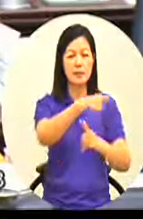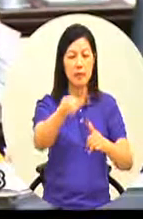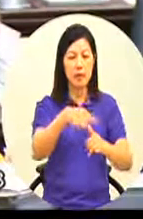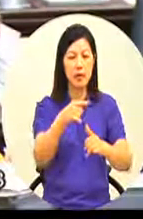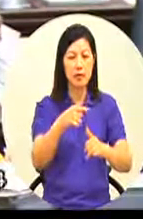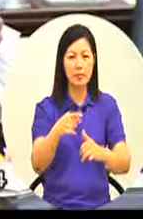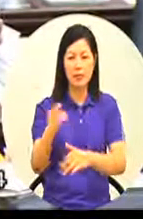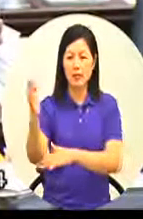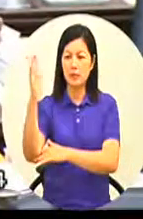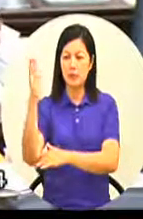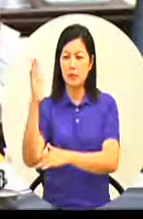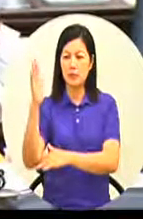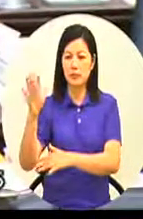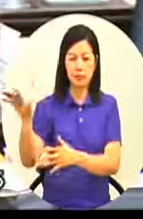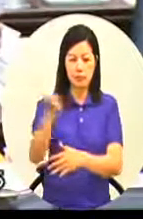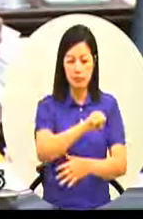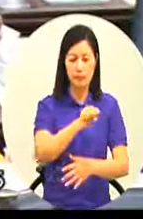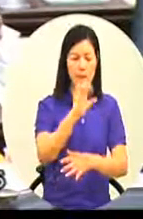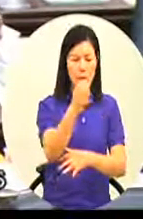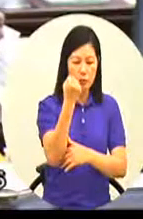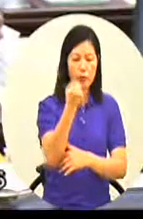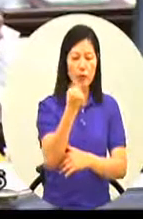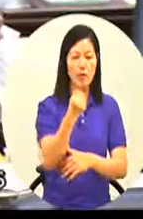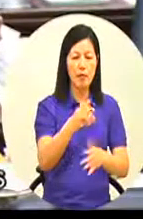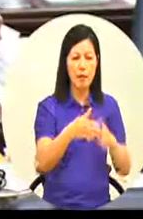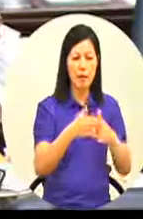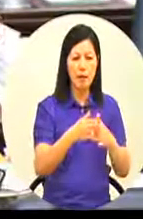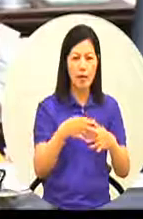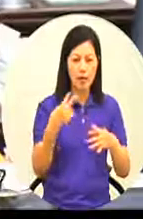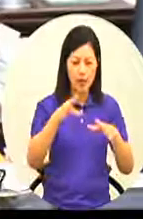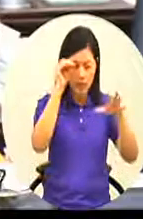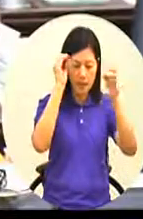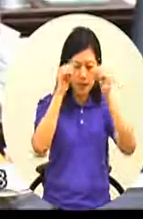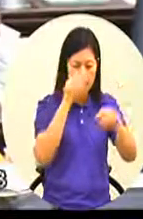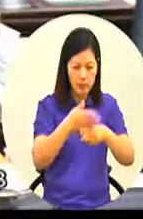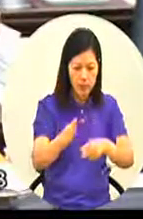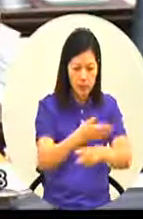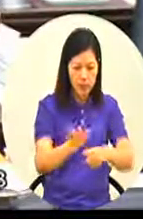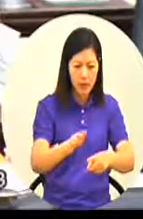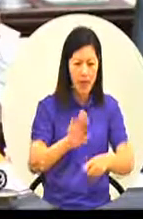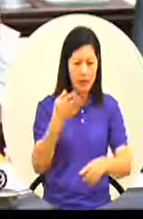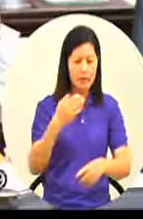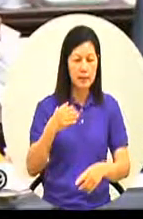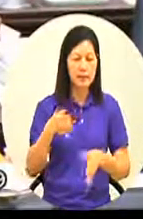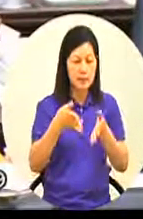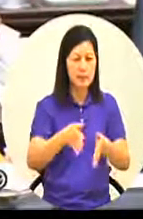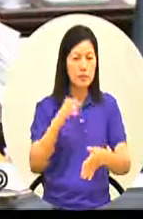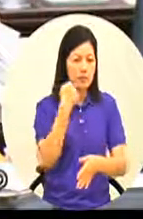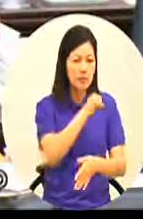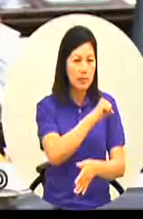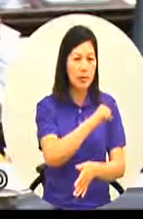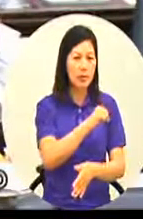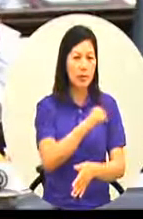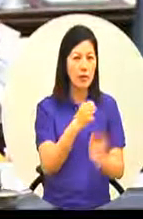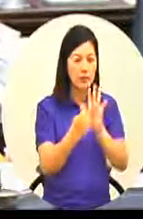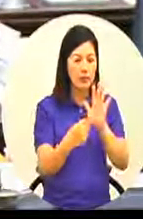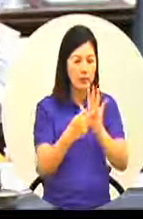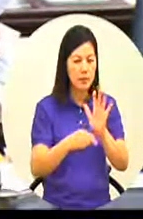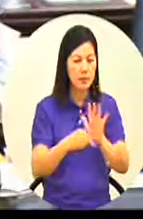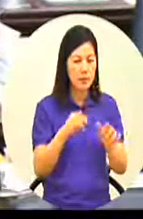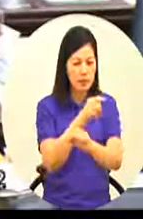的手中夺回权力，达到资源的重新分配。那可是从台湾来说，我们也看到很多不同的版